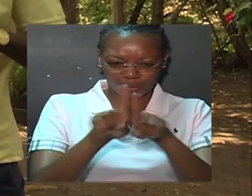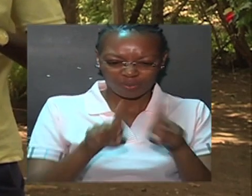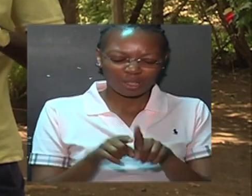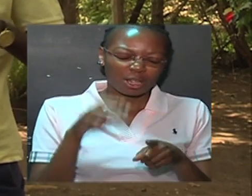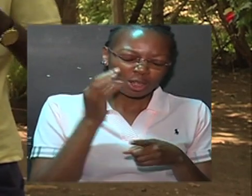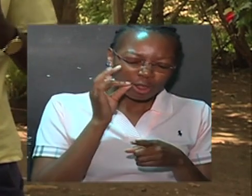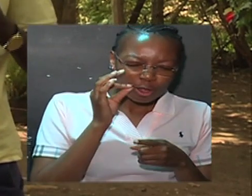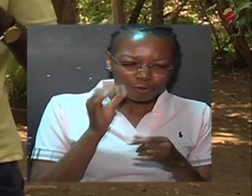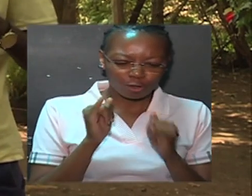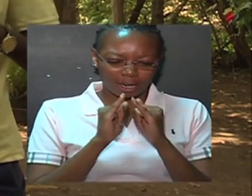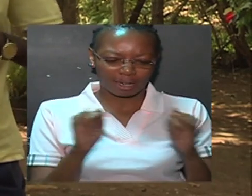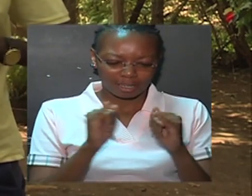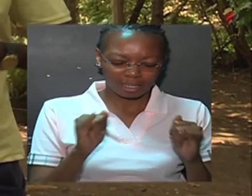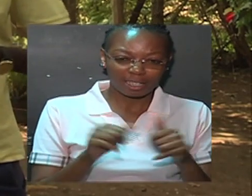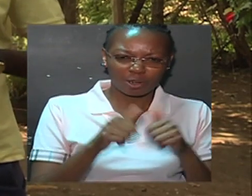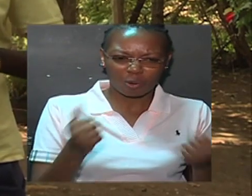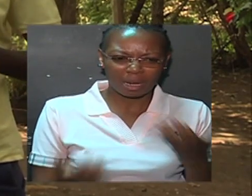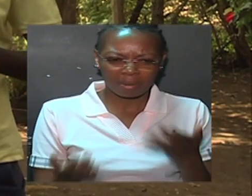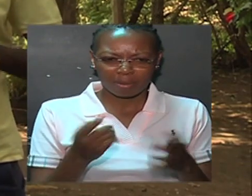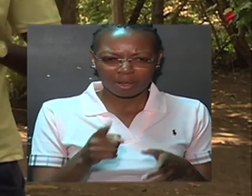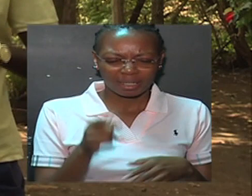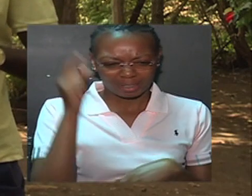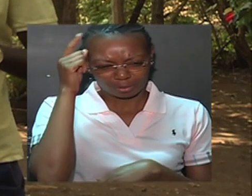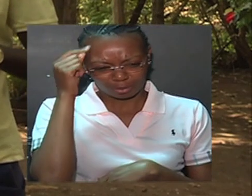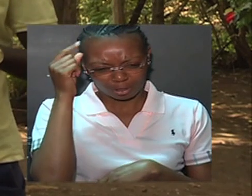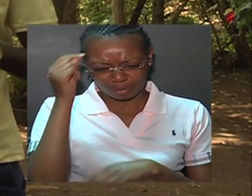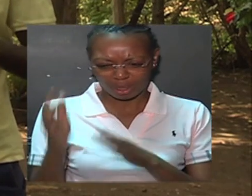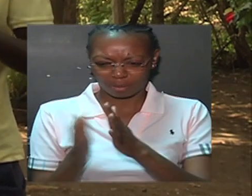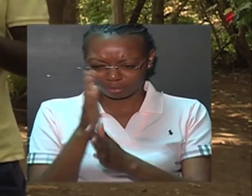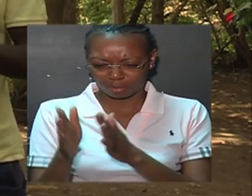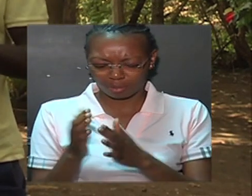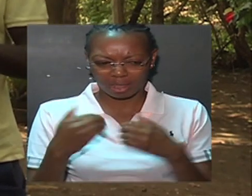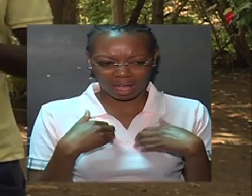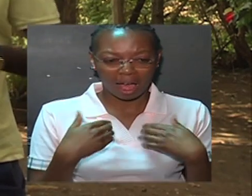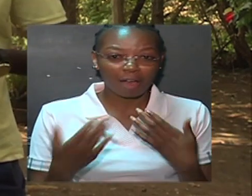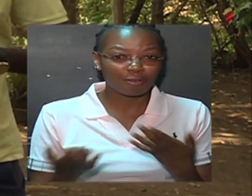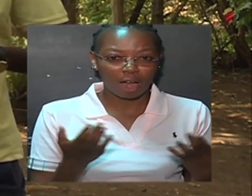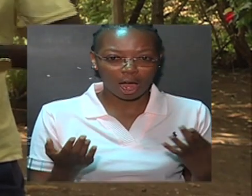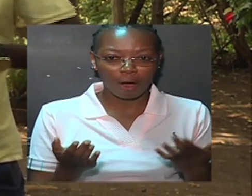huenda unashangaa ile mashine ya kukamulia matunda utaipata vipi. Usijali. Iwapo